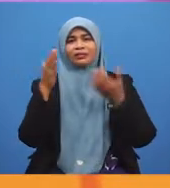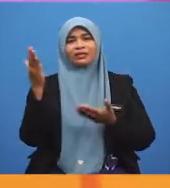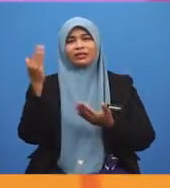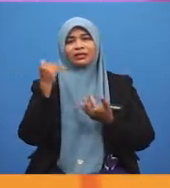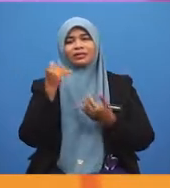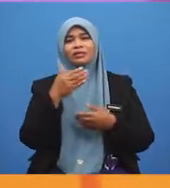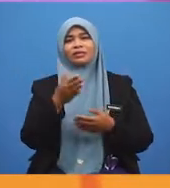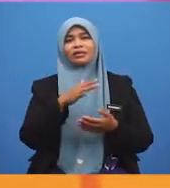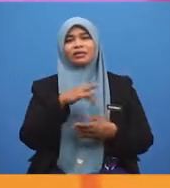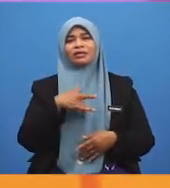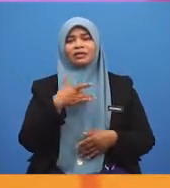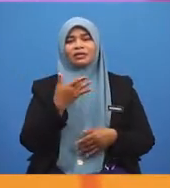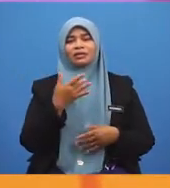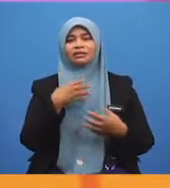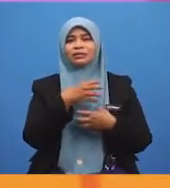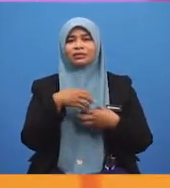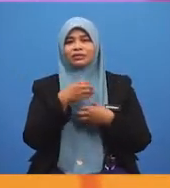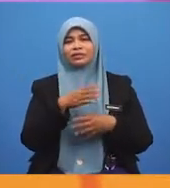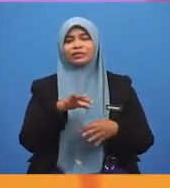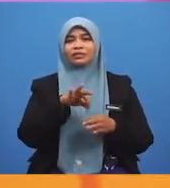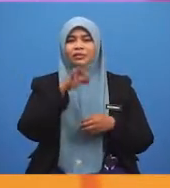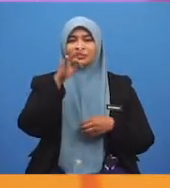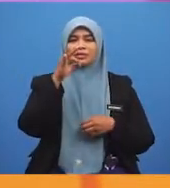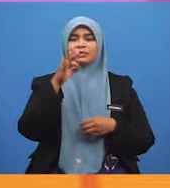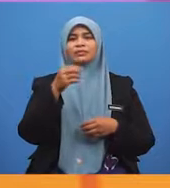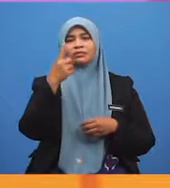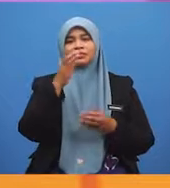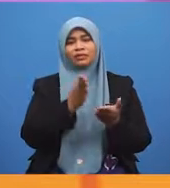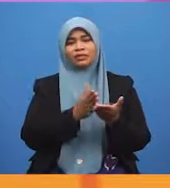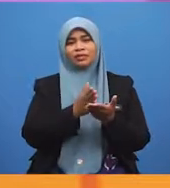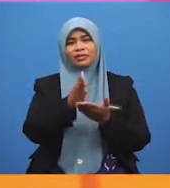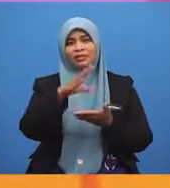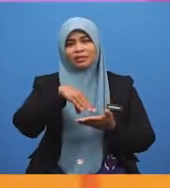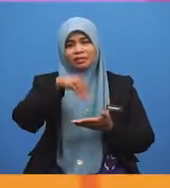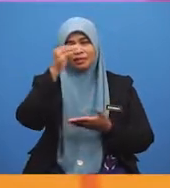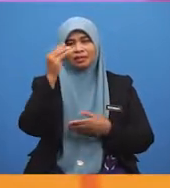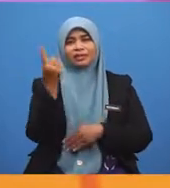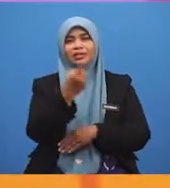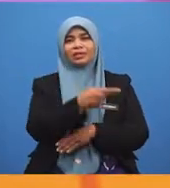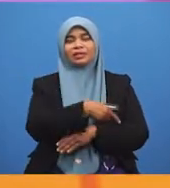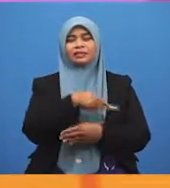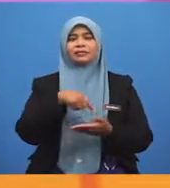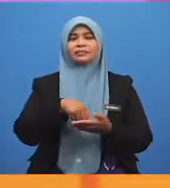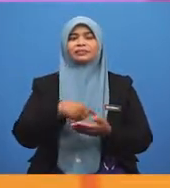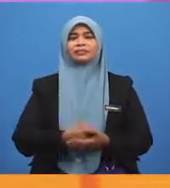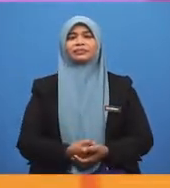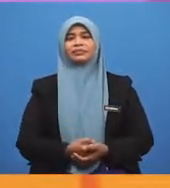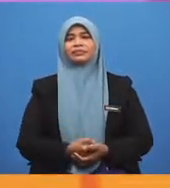kamu berasa segar dan bersemangat untuk meneruskan pembelajaran kita pada hari ini.